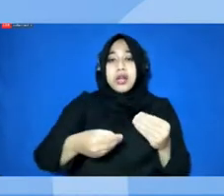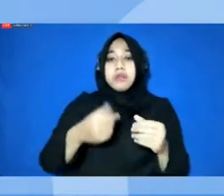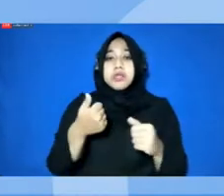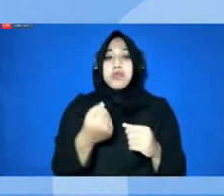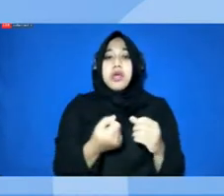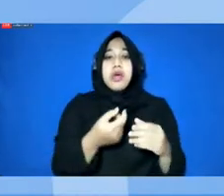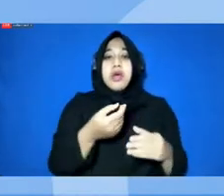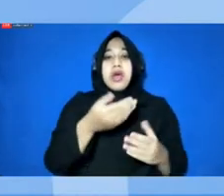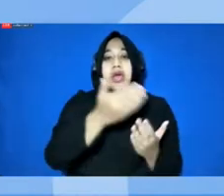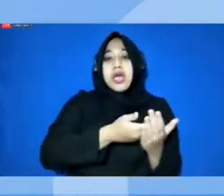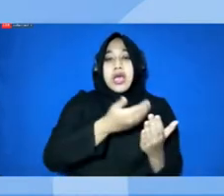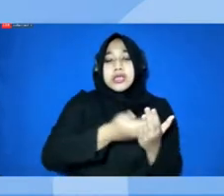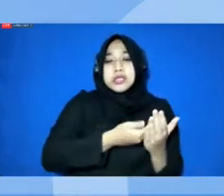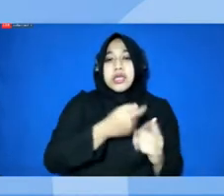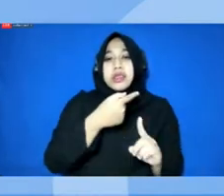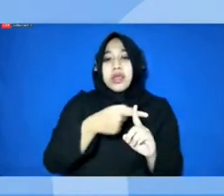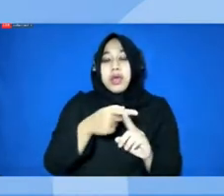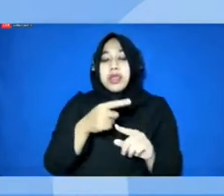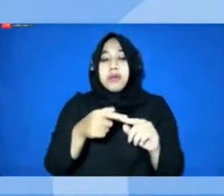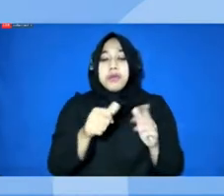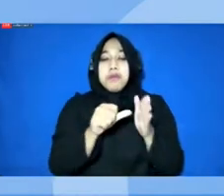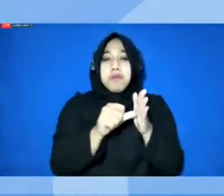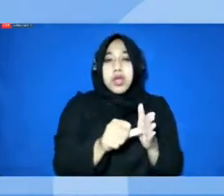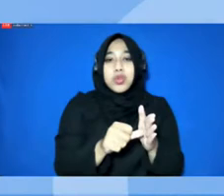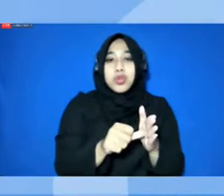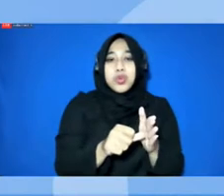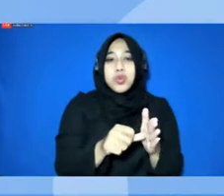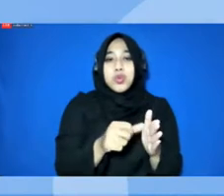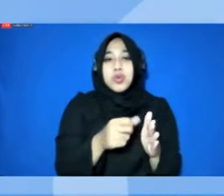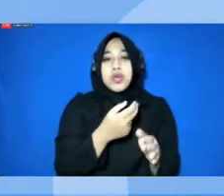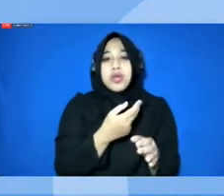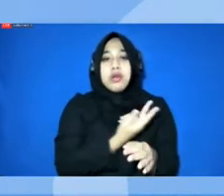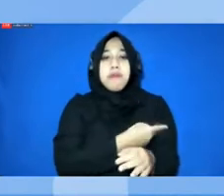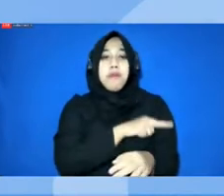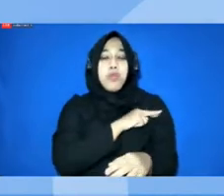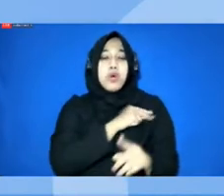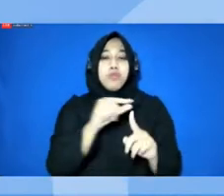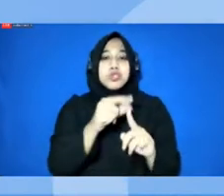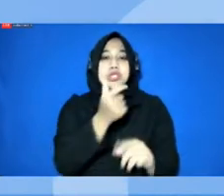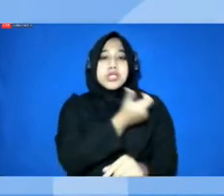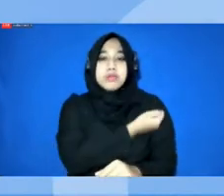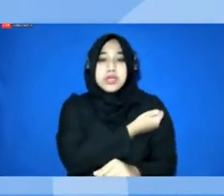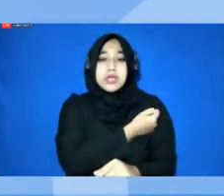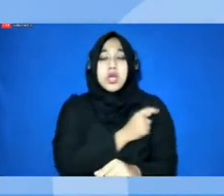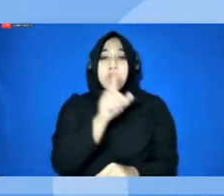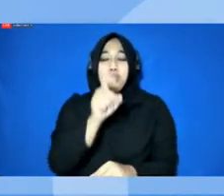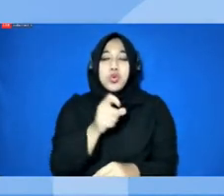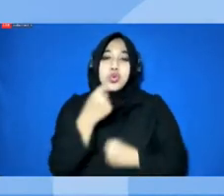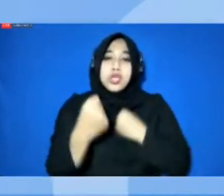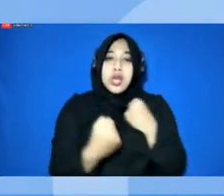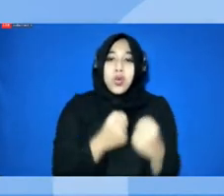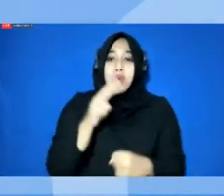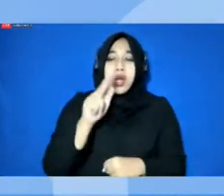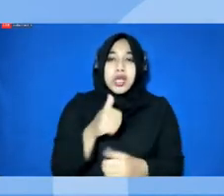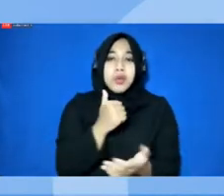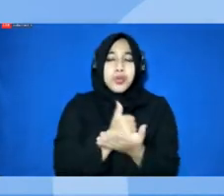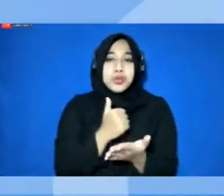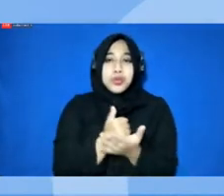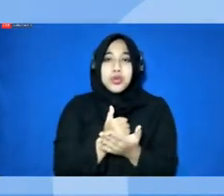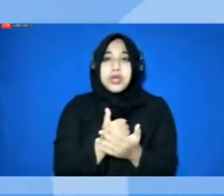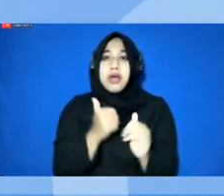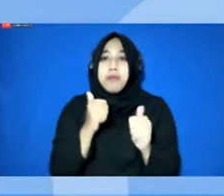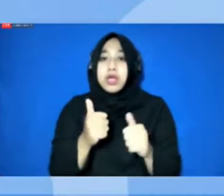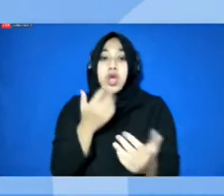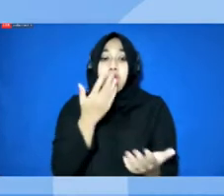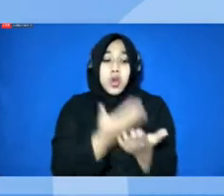tambahan tapi juga membantu kemampuan Puskesmas sehingga itu kalau dilakukan bisa menjadi hal yang baik. Kita sudah